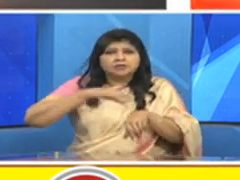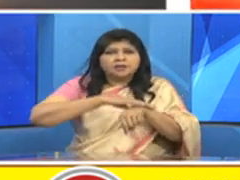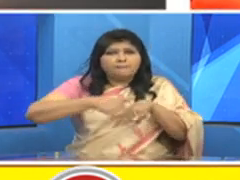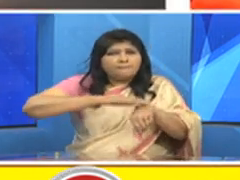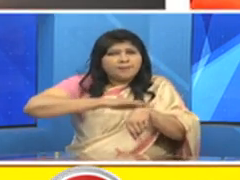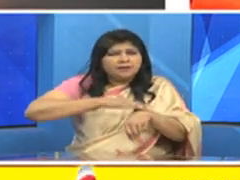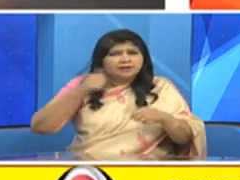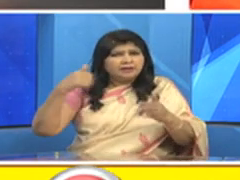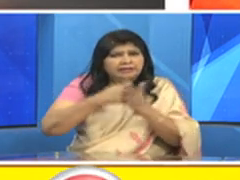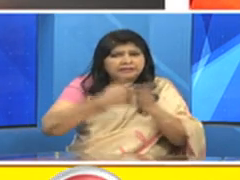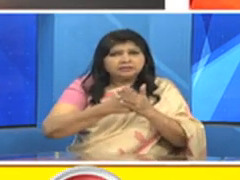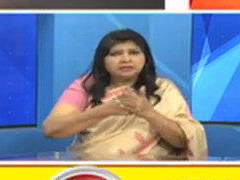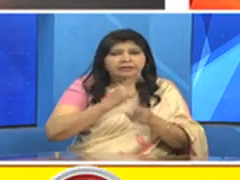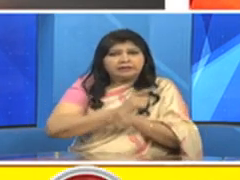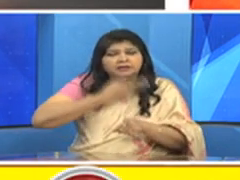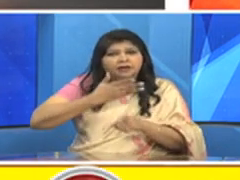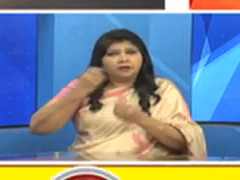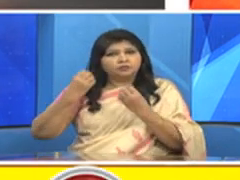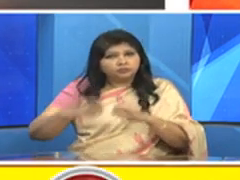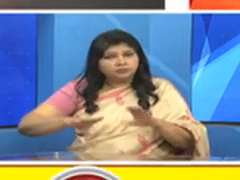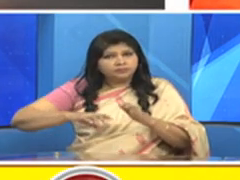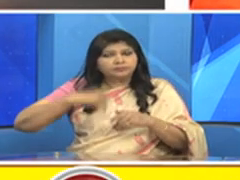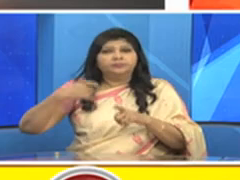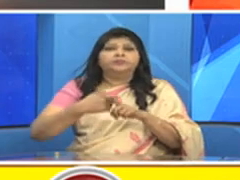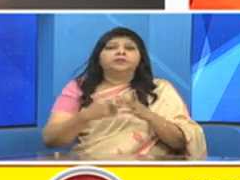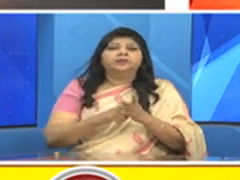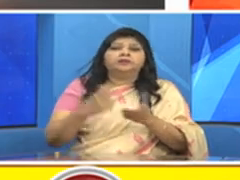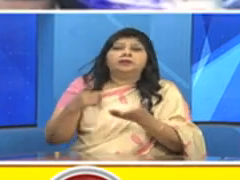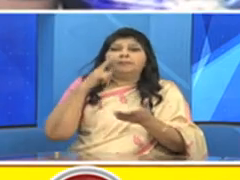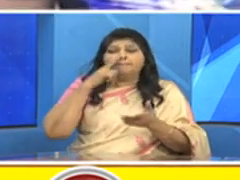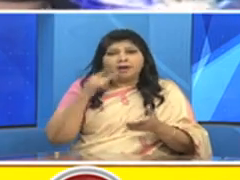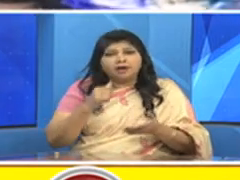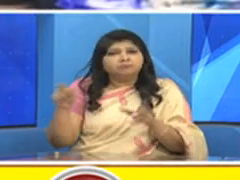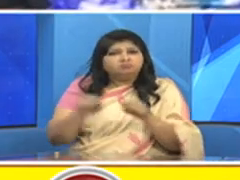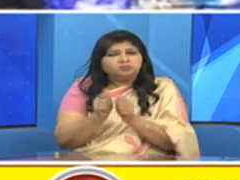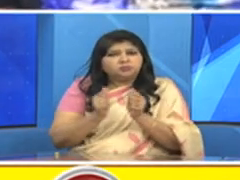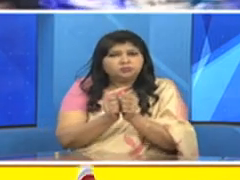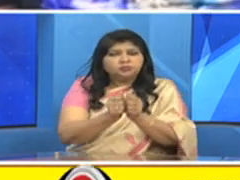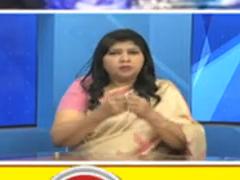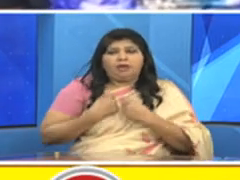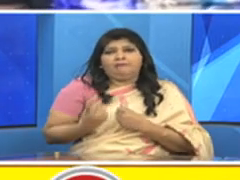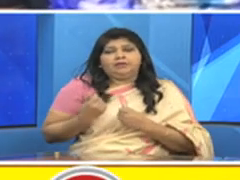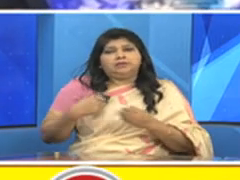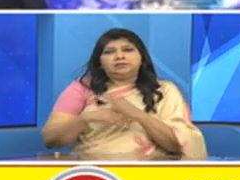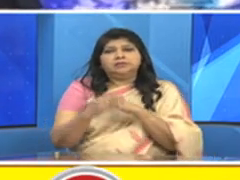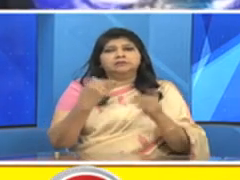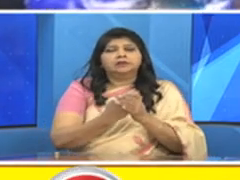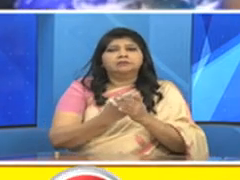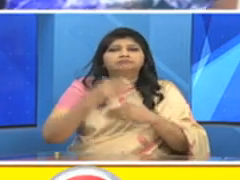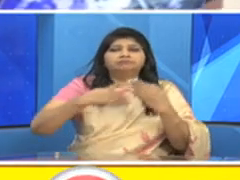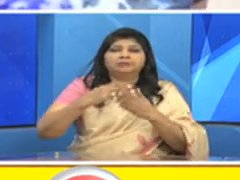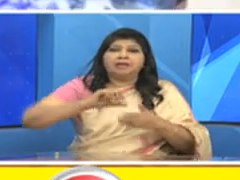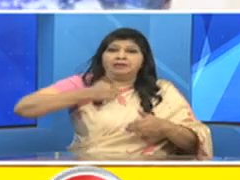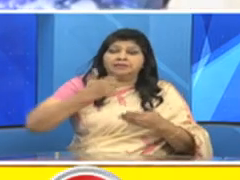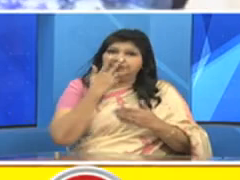हुए ट्रेनिंग छोड़नी पड़ी थी, लेकिन करीना और उनकी मां ने हिम्मत नहीं हारी और आज